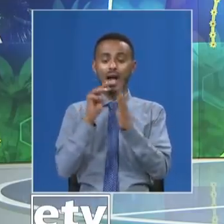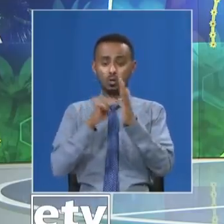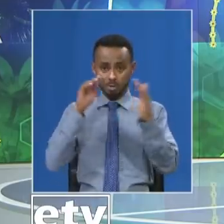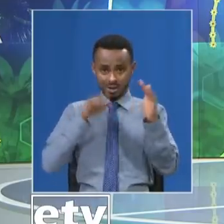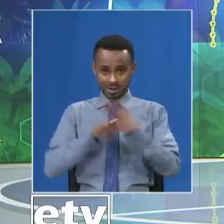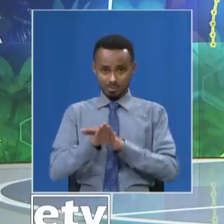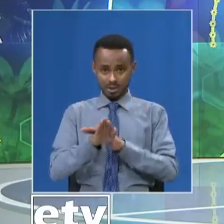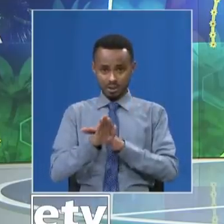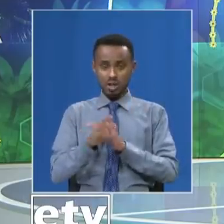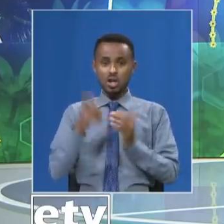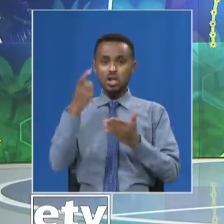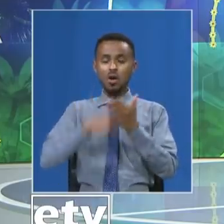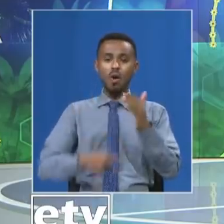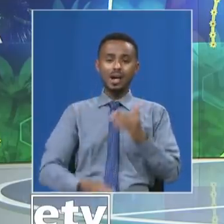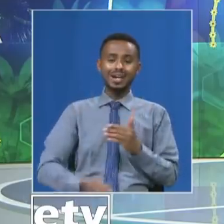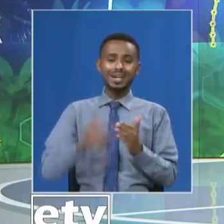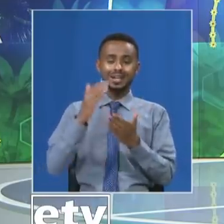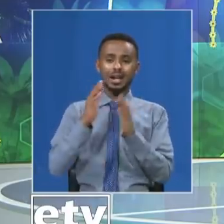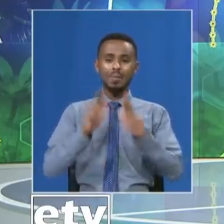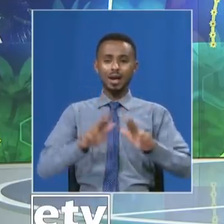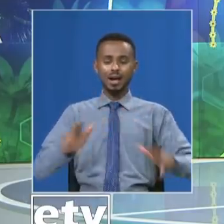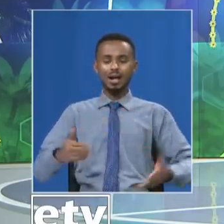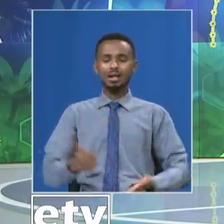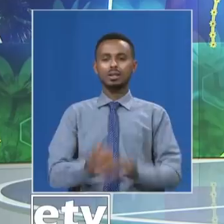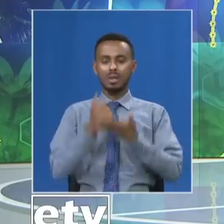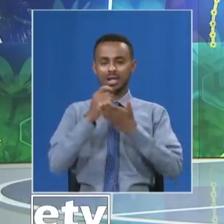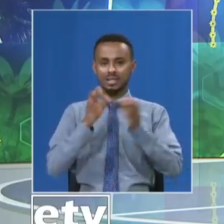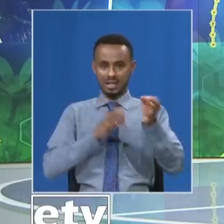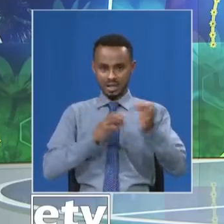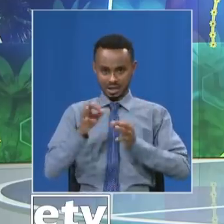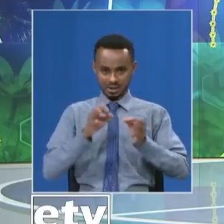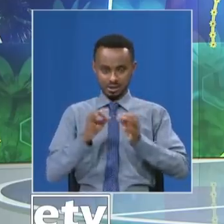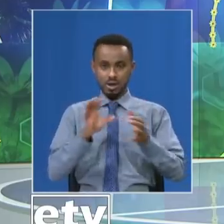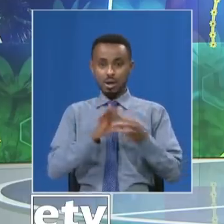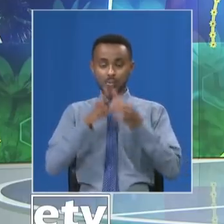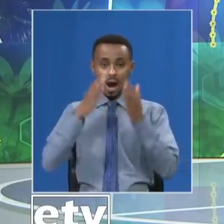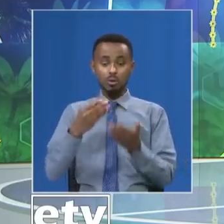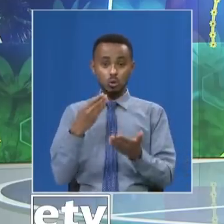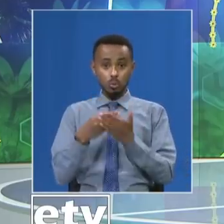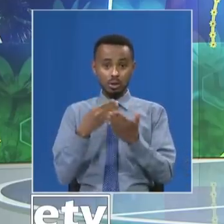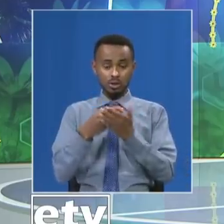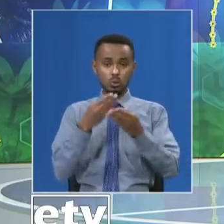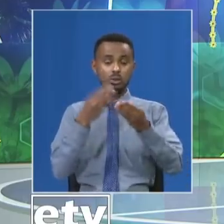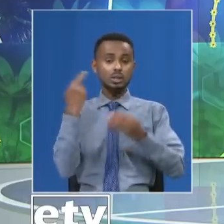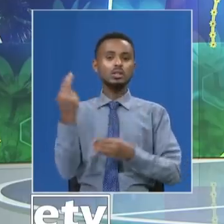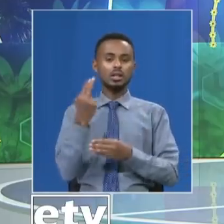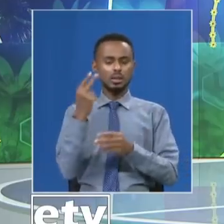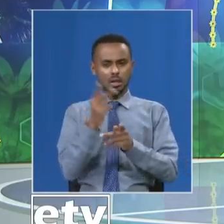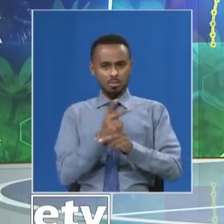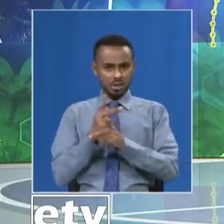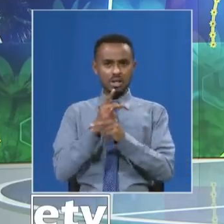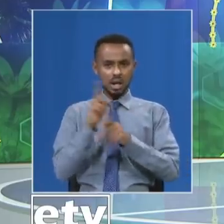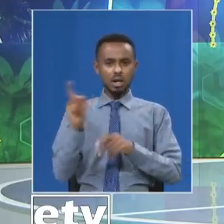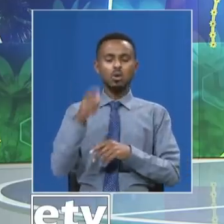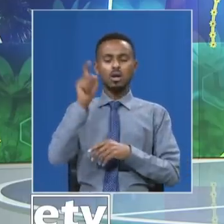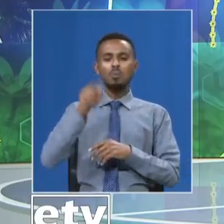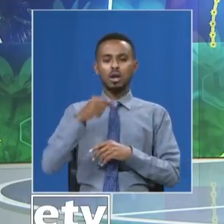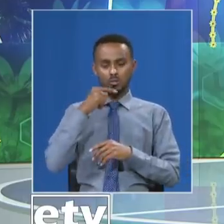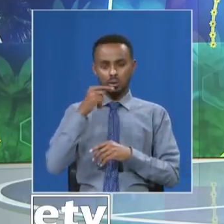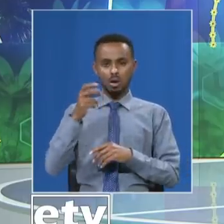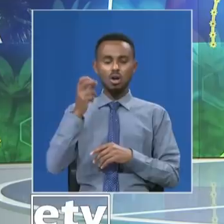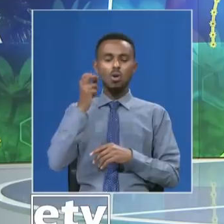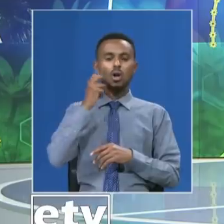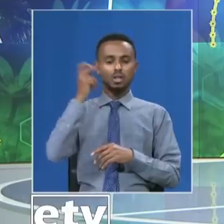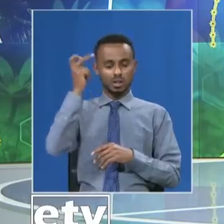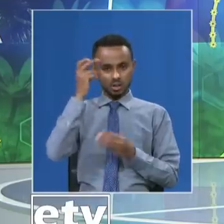በማስገባት የዋጋ ንረትን ለማረጋጋት እንደሚያግዝ ተገለጸ። ህብረተሰቡ በብር ኖቶች ሲገለገል በጥንቃቄ ሊሆን ይገባልም ተብሏል።